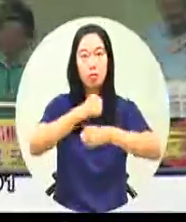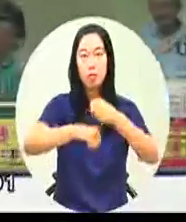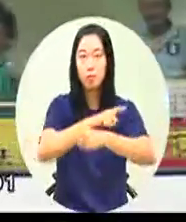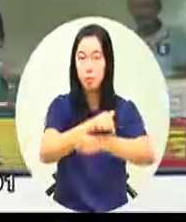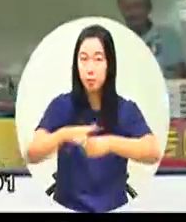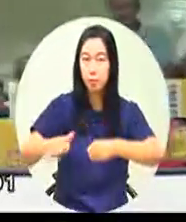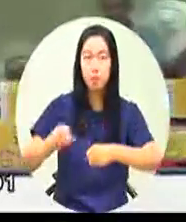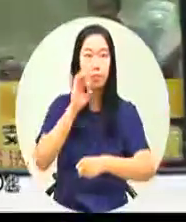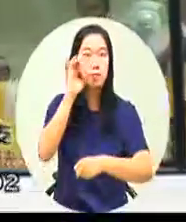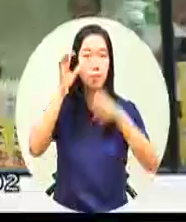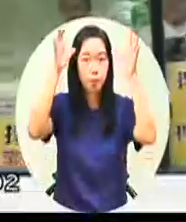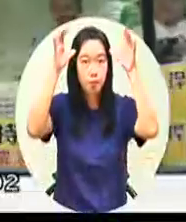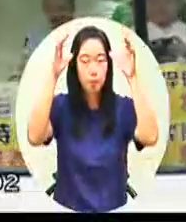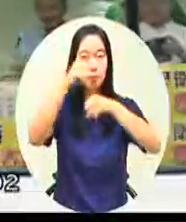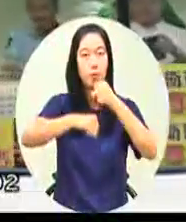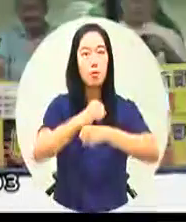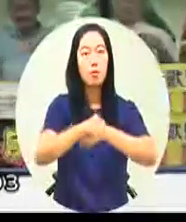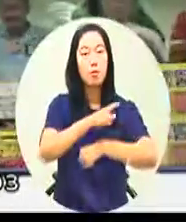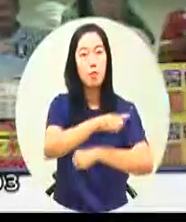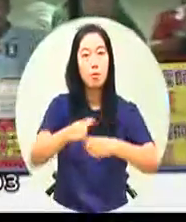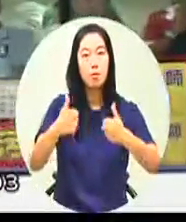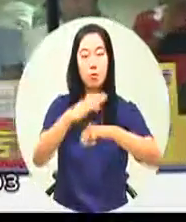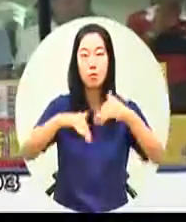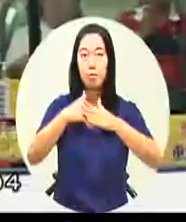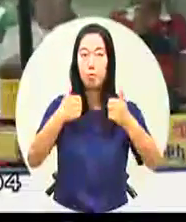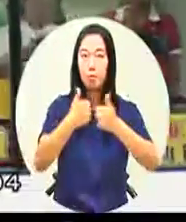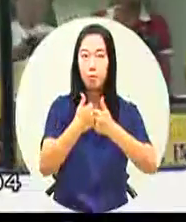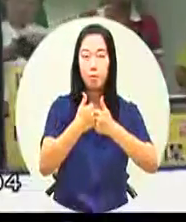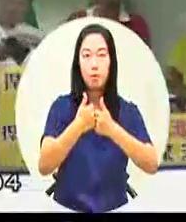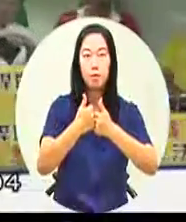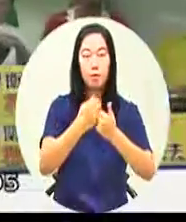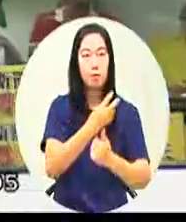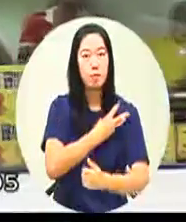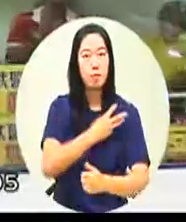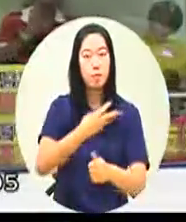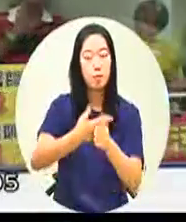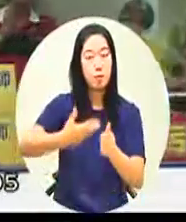会邵坤林理事长。